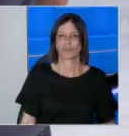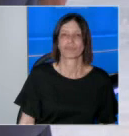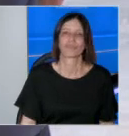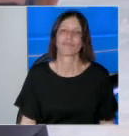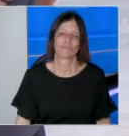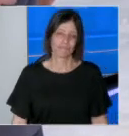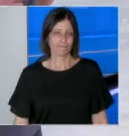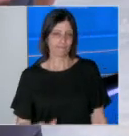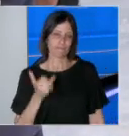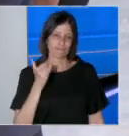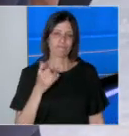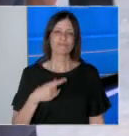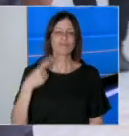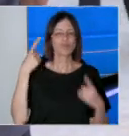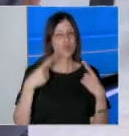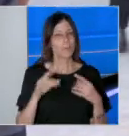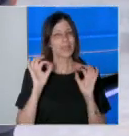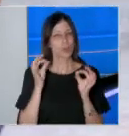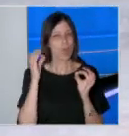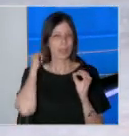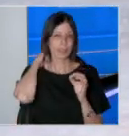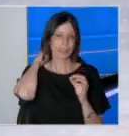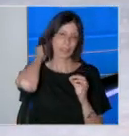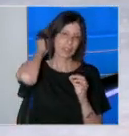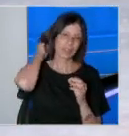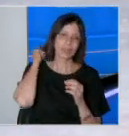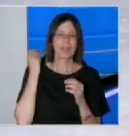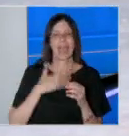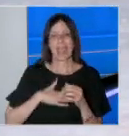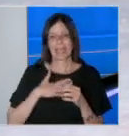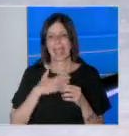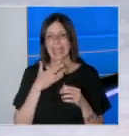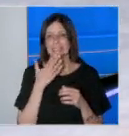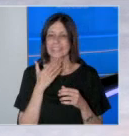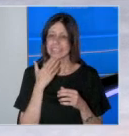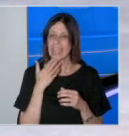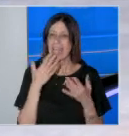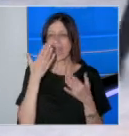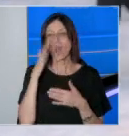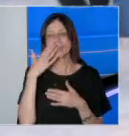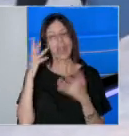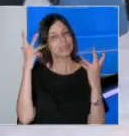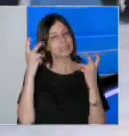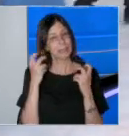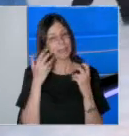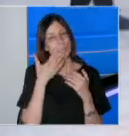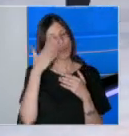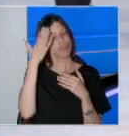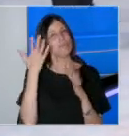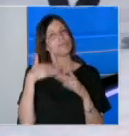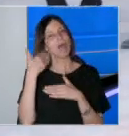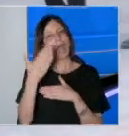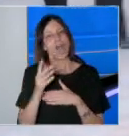כן, יום מיוחד, יום מיוחד בחגי ישראל. הכותל כאן מצפה, ברוך השם, אחרי